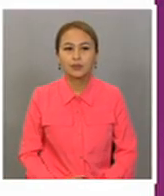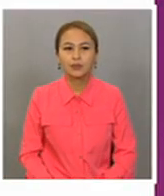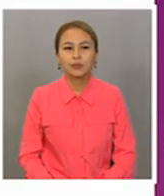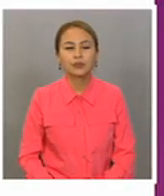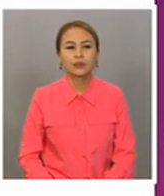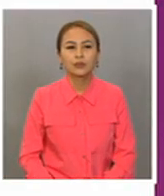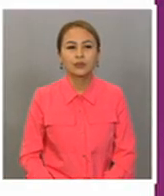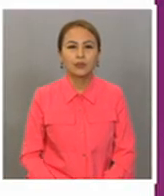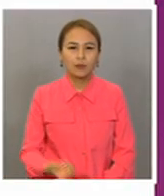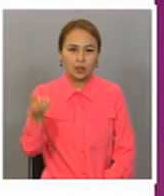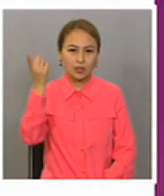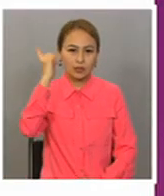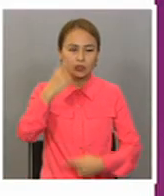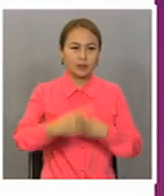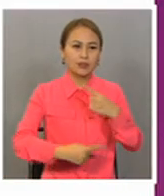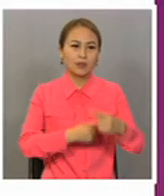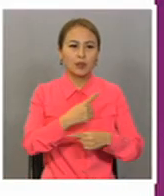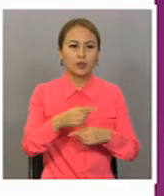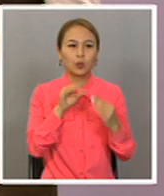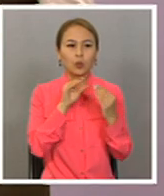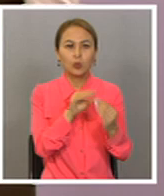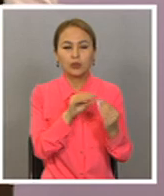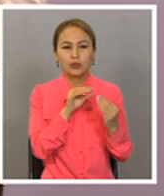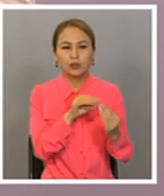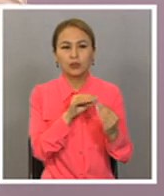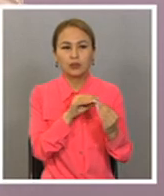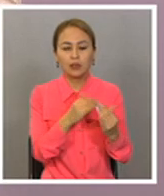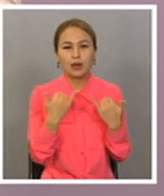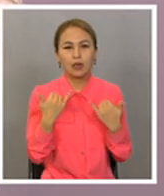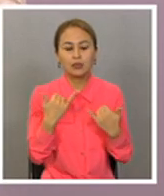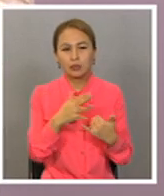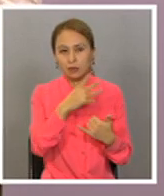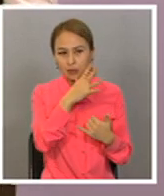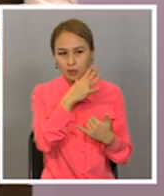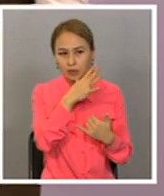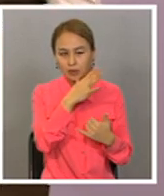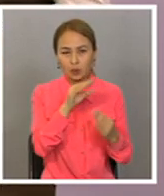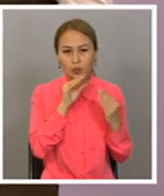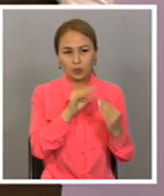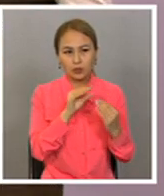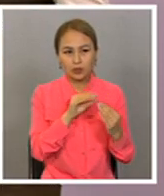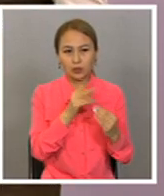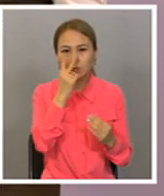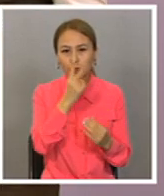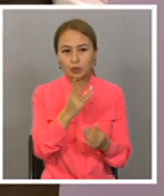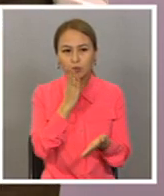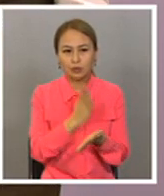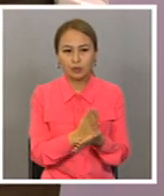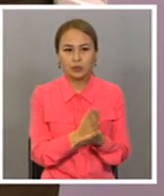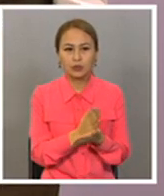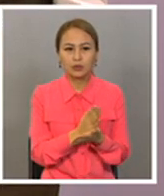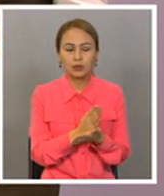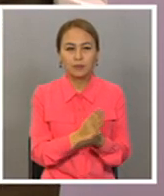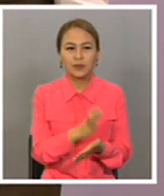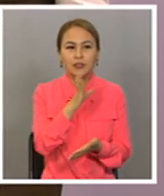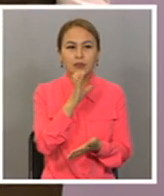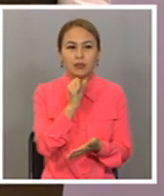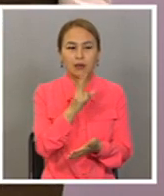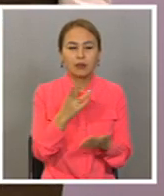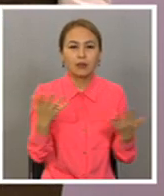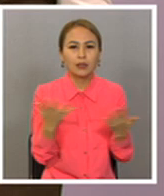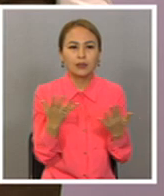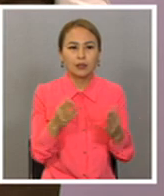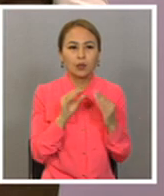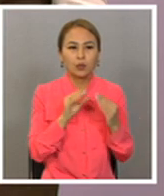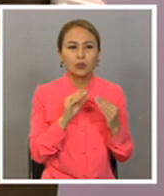аңғардық? Ежелгі заман көліктері мен қазіргі заман көліктерін көріп отырмыз. Сақтар қандай